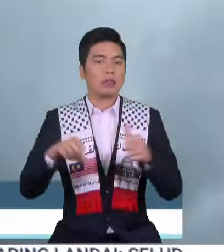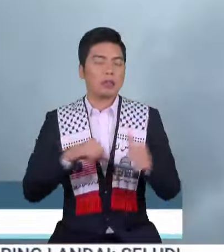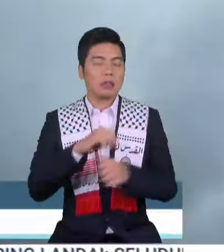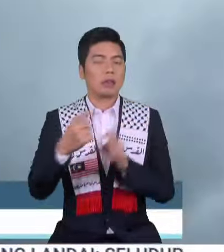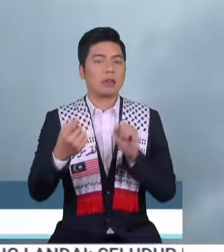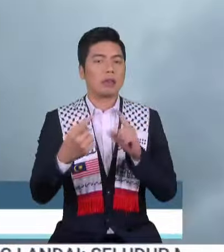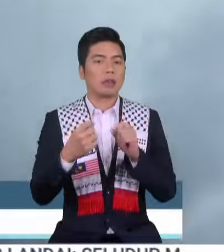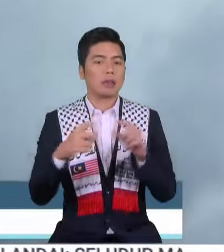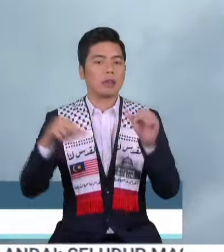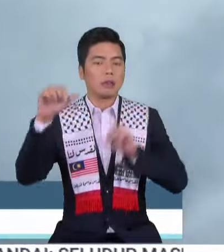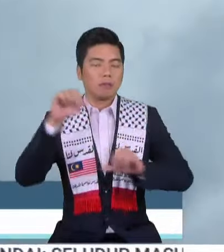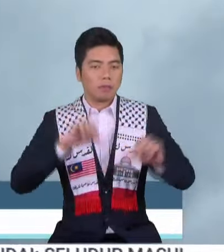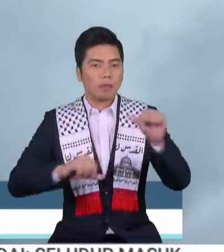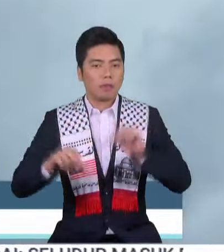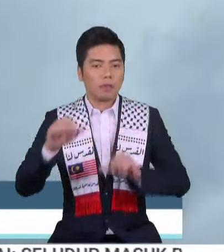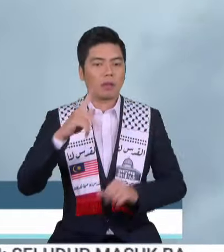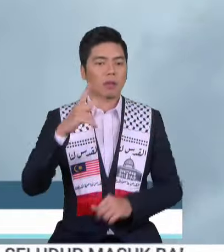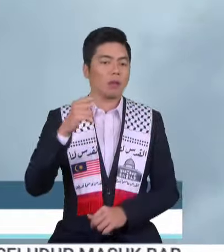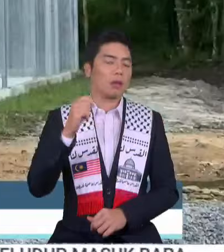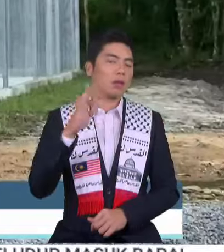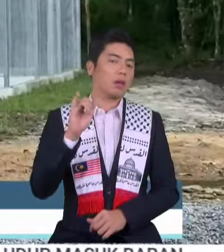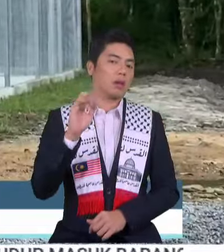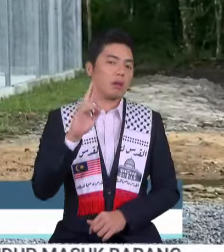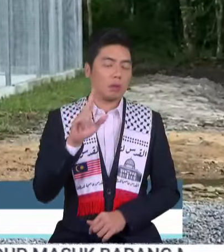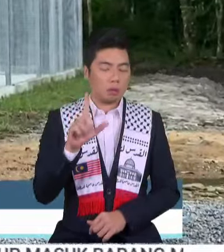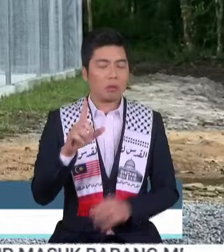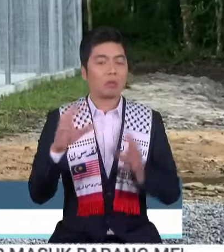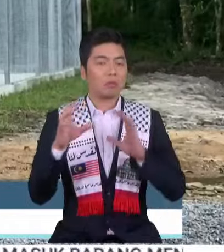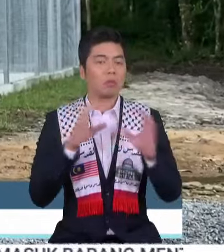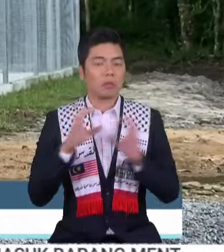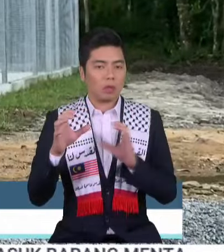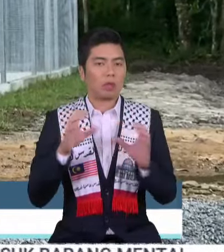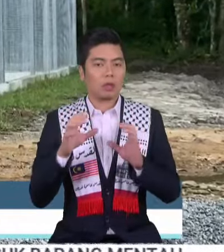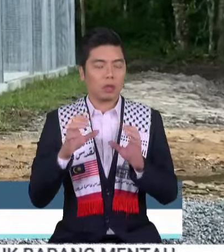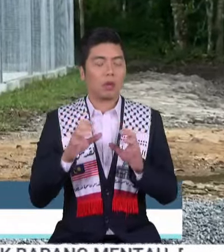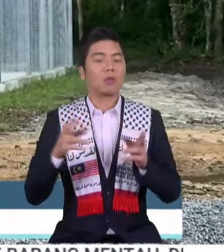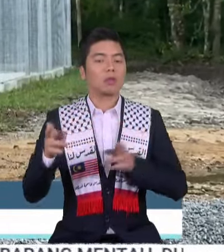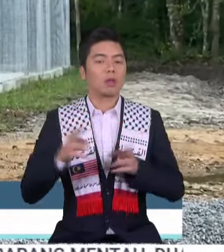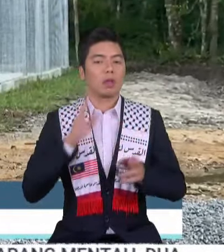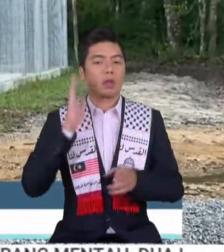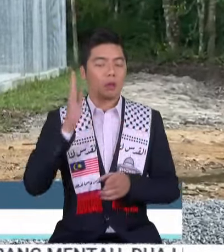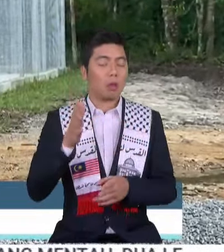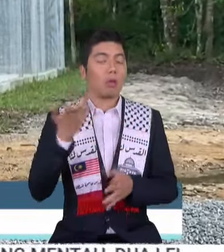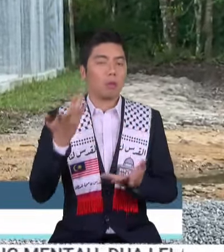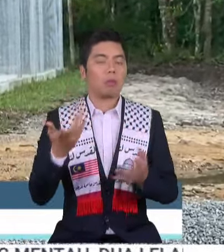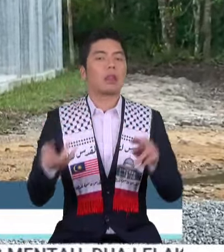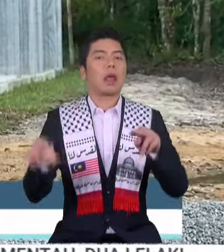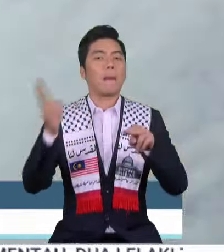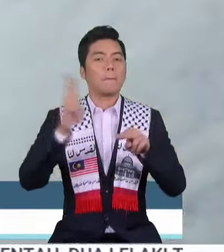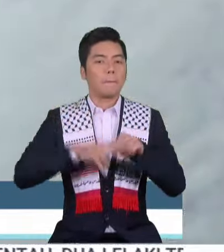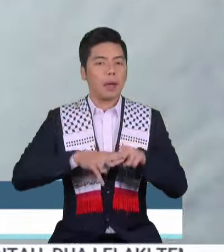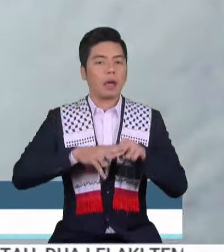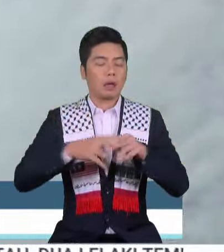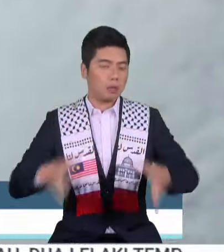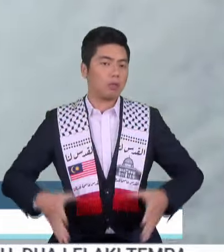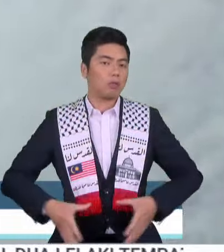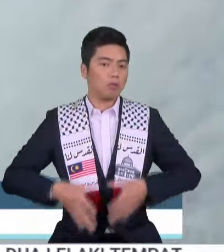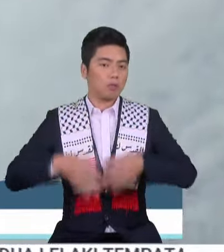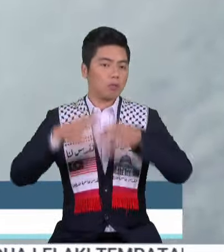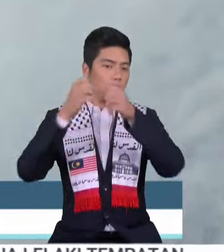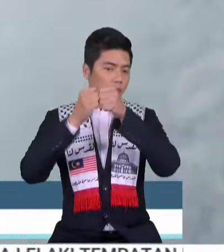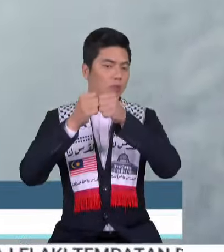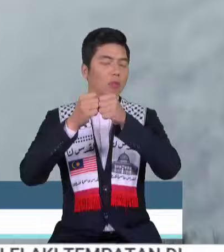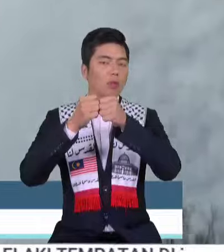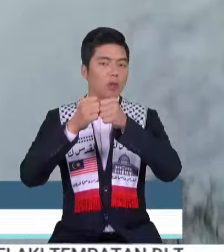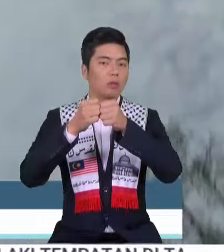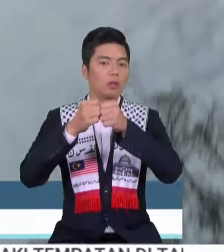Komunikasi Negeri Datuk Fairul Nizam Ruslan memaklumkan antara usaha yang bakal dilaksana termasuk menambah kemudahan kabel optik Point